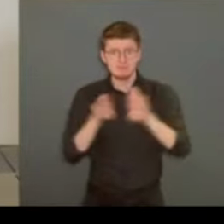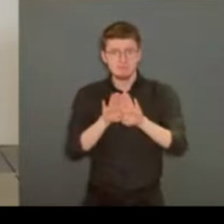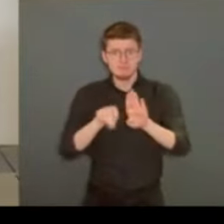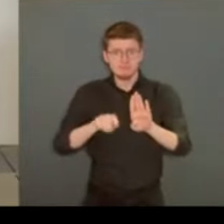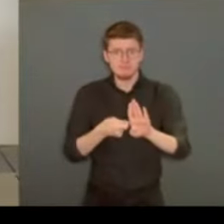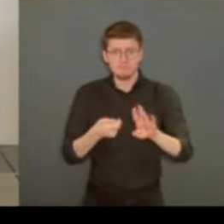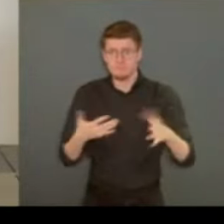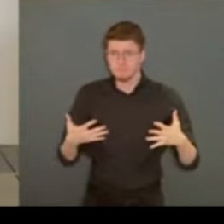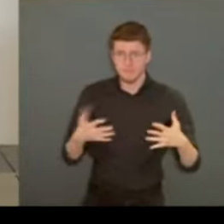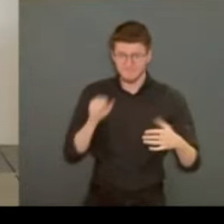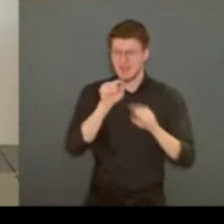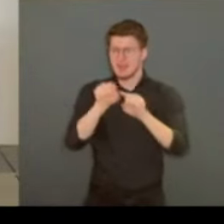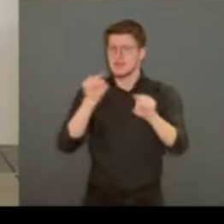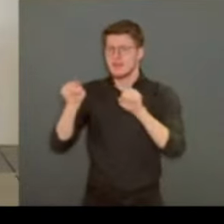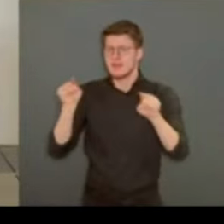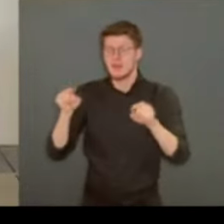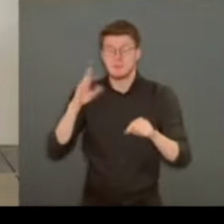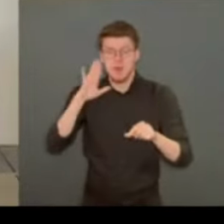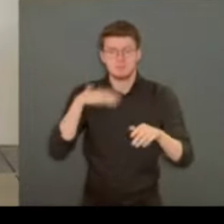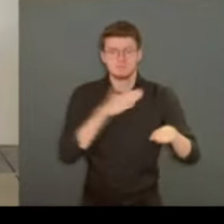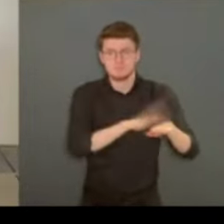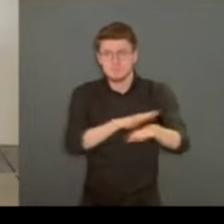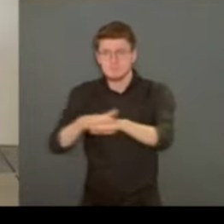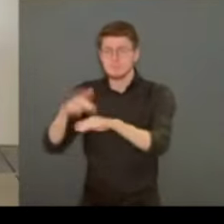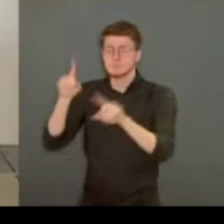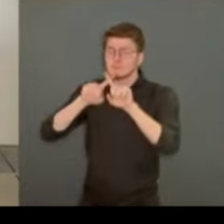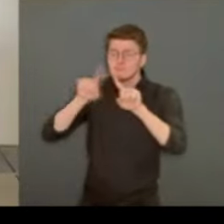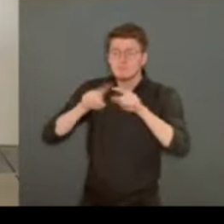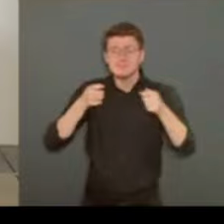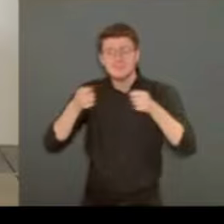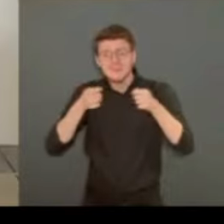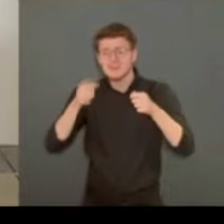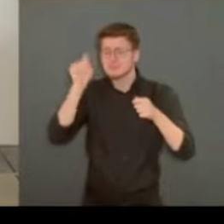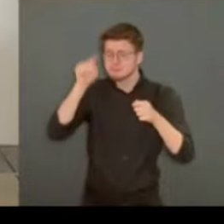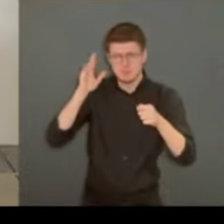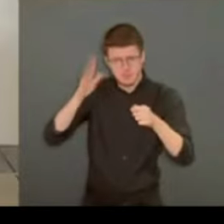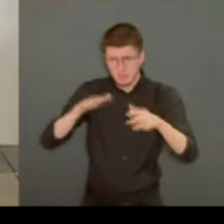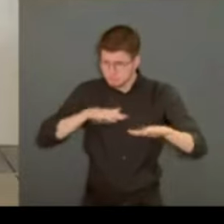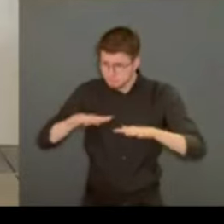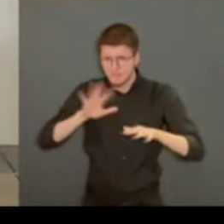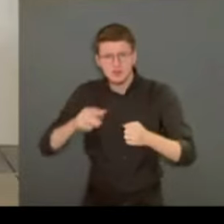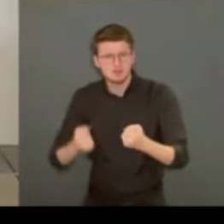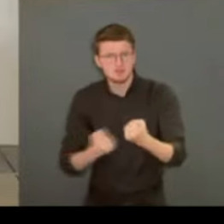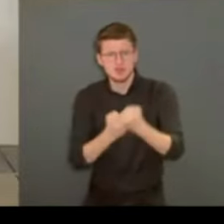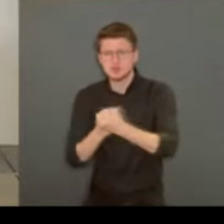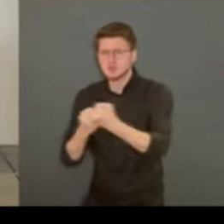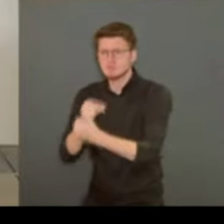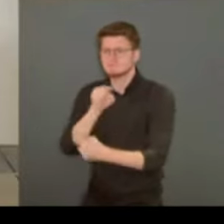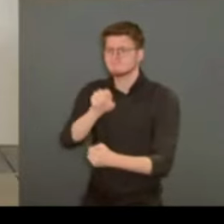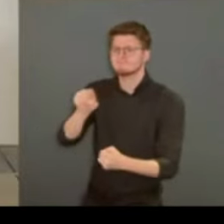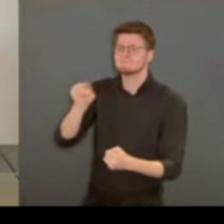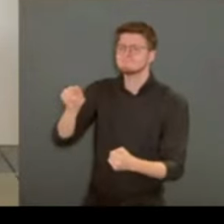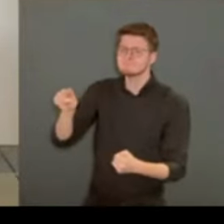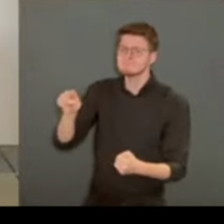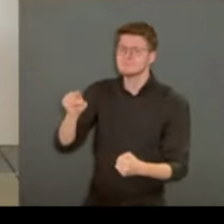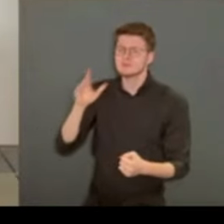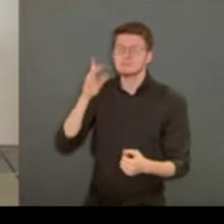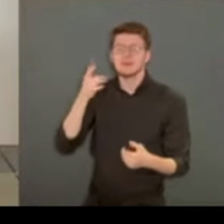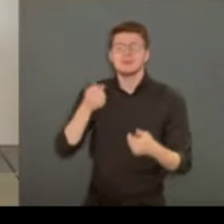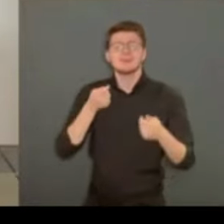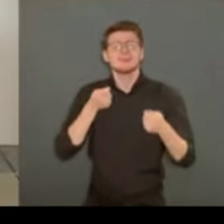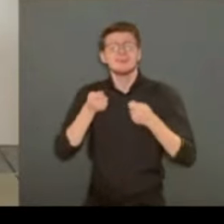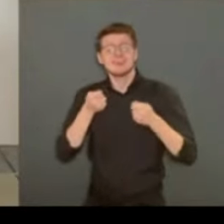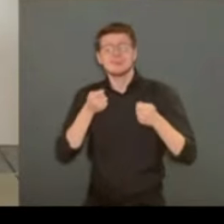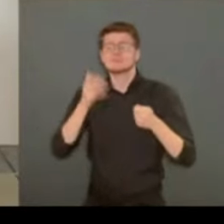Weet dat de verschillende regeringen alles op alles zullen zetten om u te ondersteunen op dit moeilijk moment. De federale regering heeft al